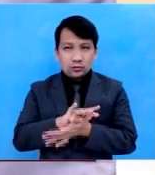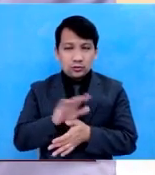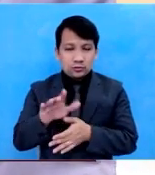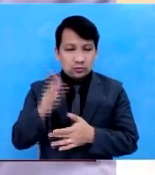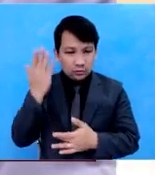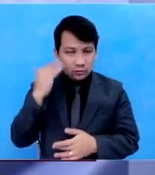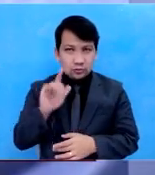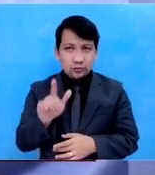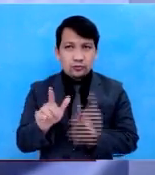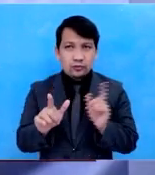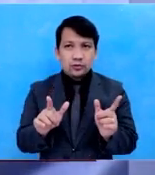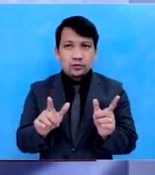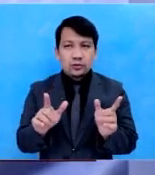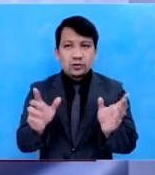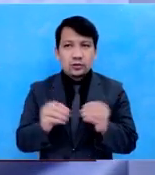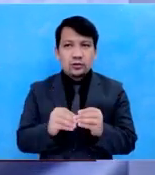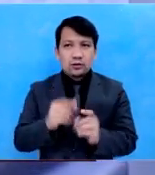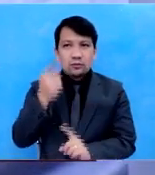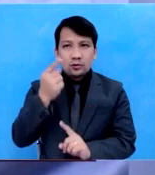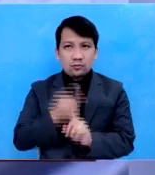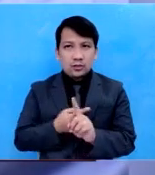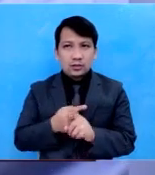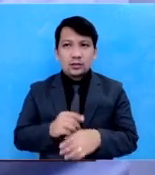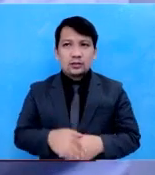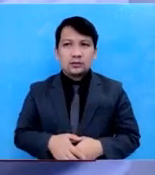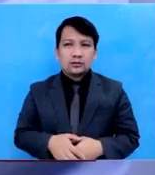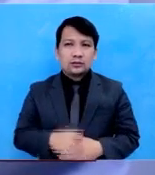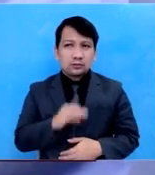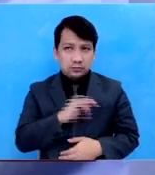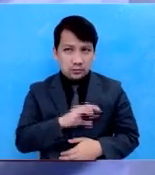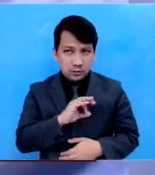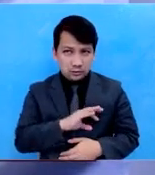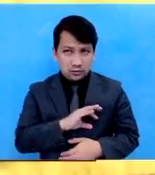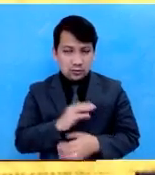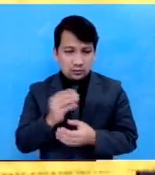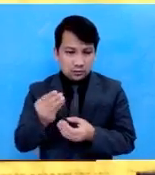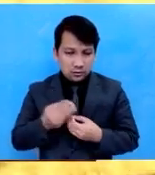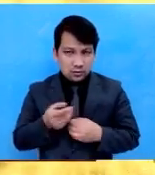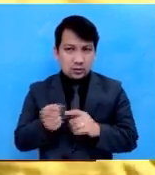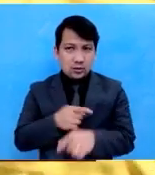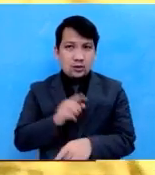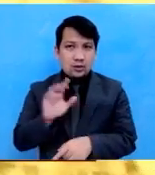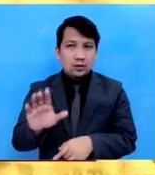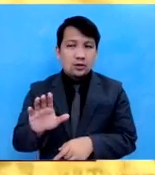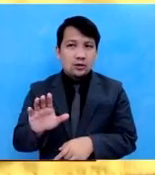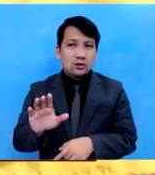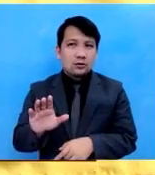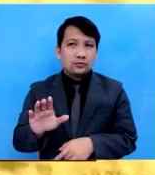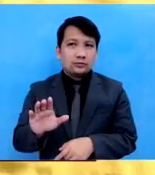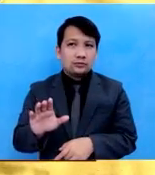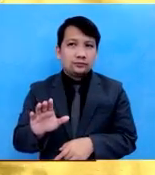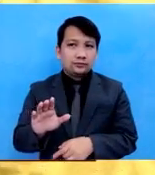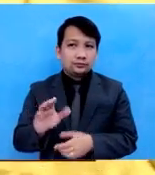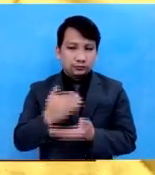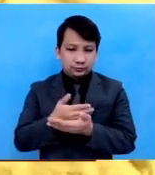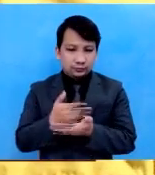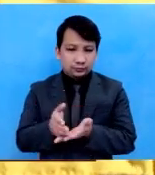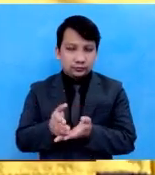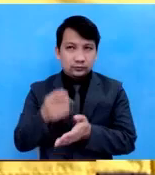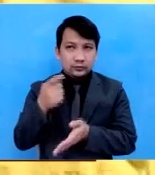2020 pero pang isang buwan lamang. Benefit po ito na galing sa pondo ng mga